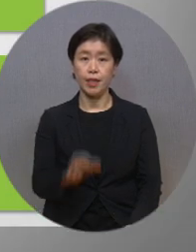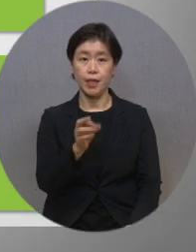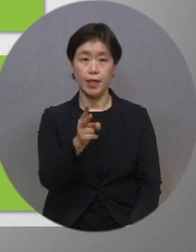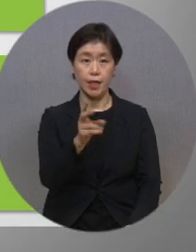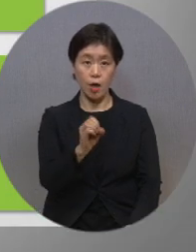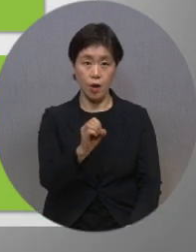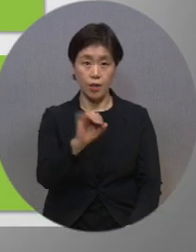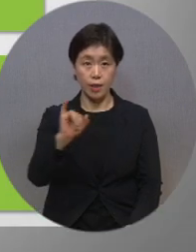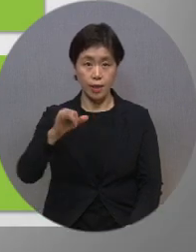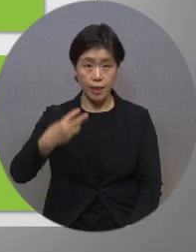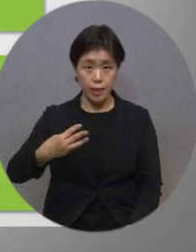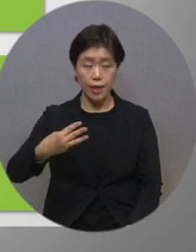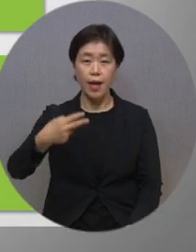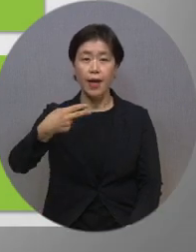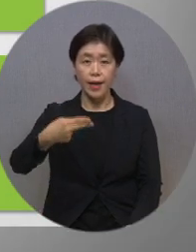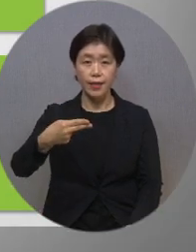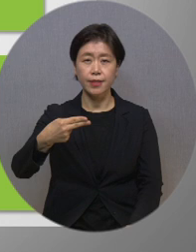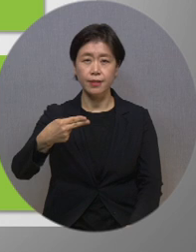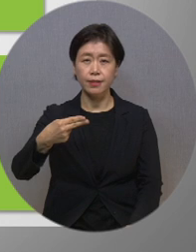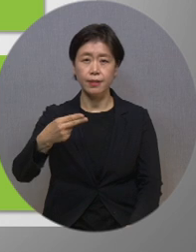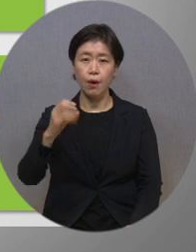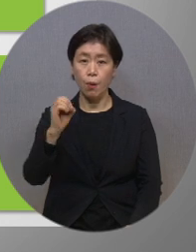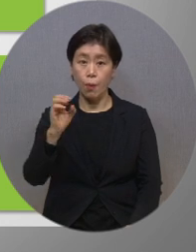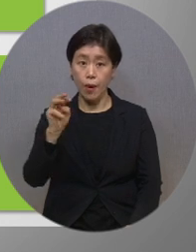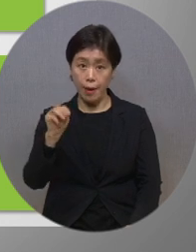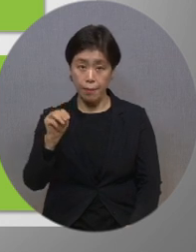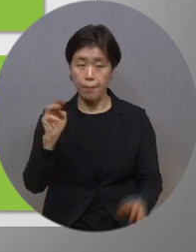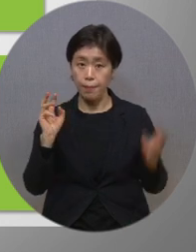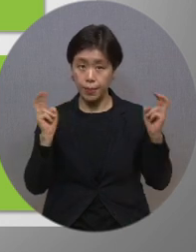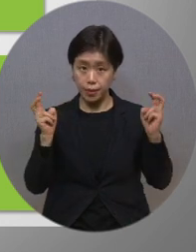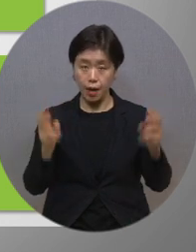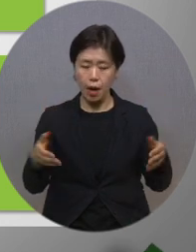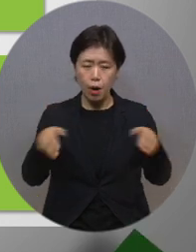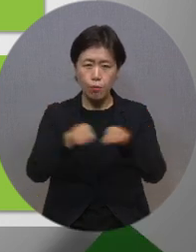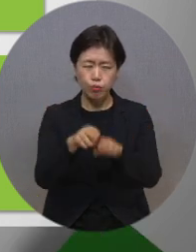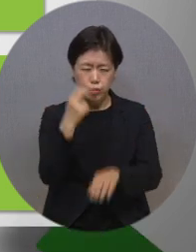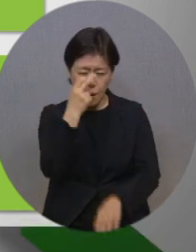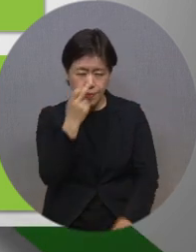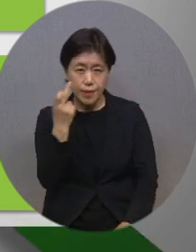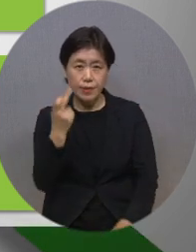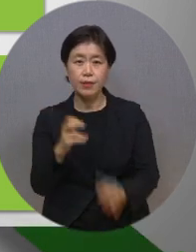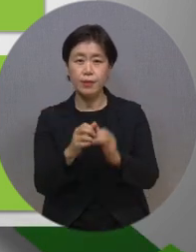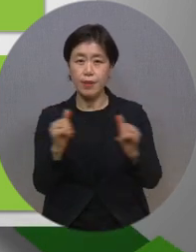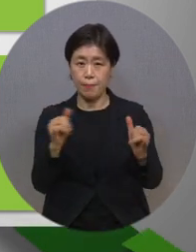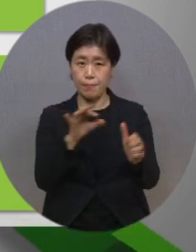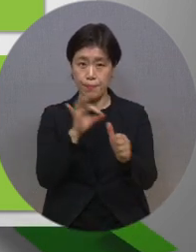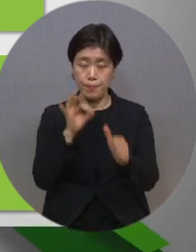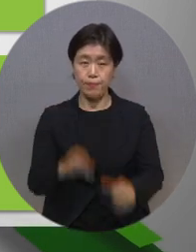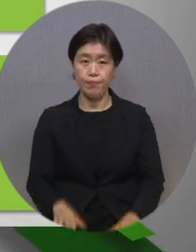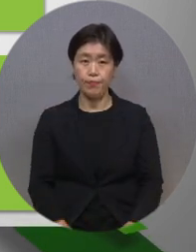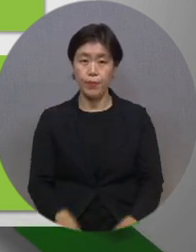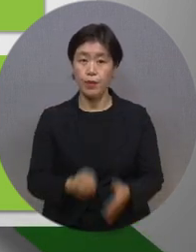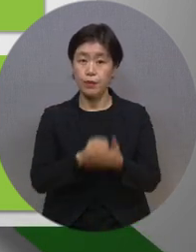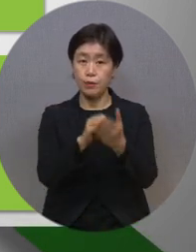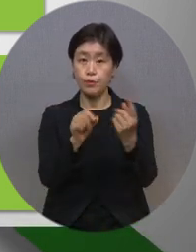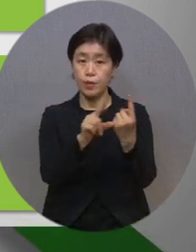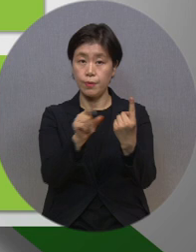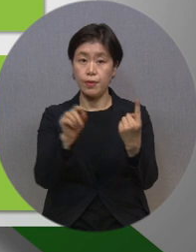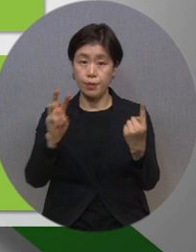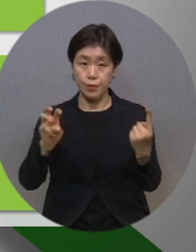주식회사 영일HOM에서 건물 경비원을 모집합니다. 접수 마감일은 1월